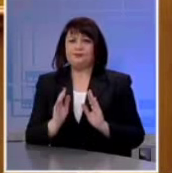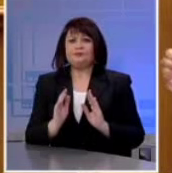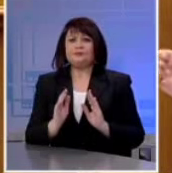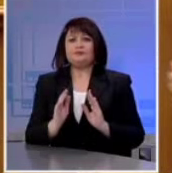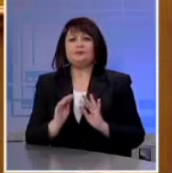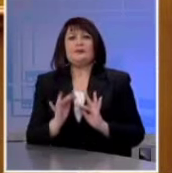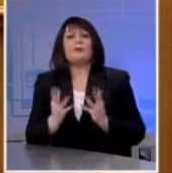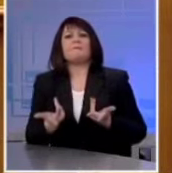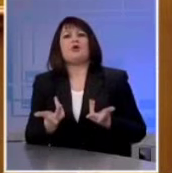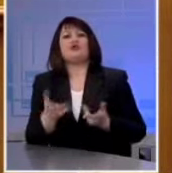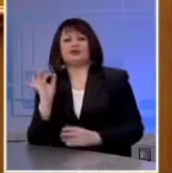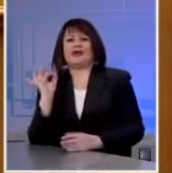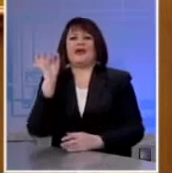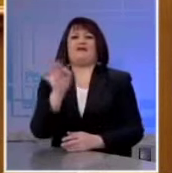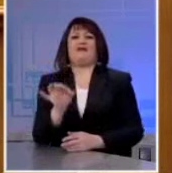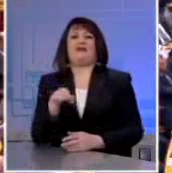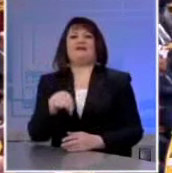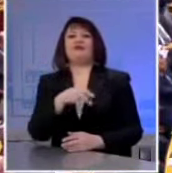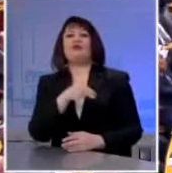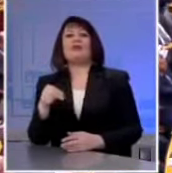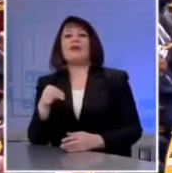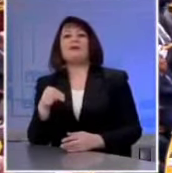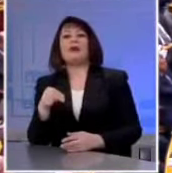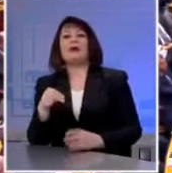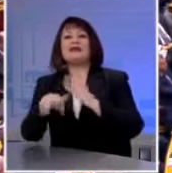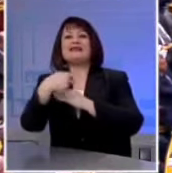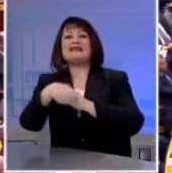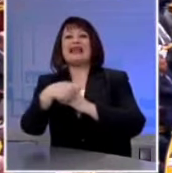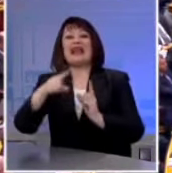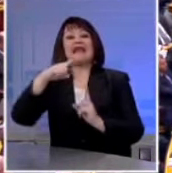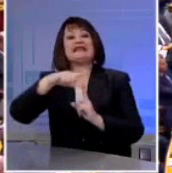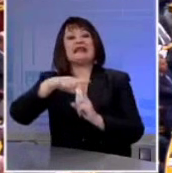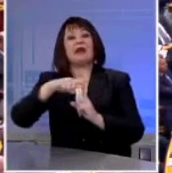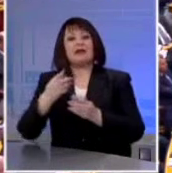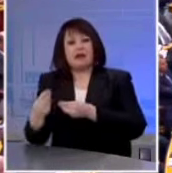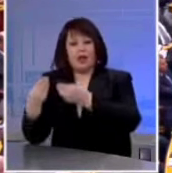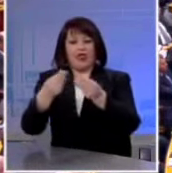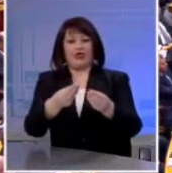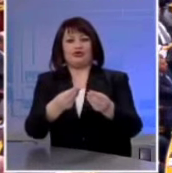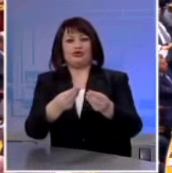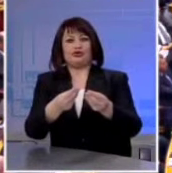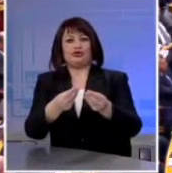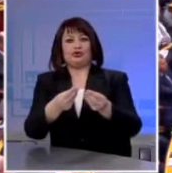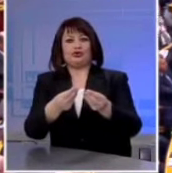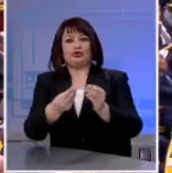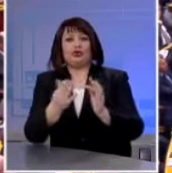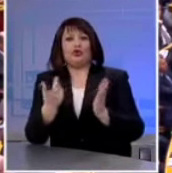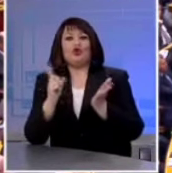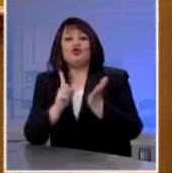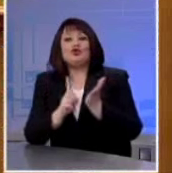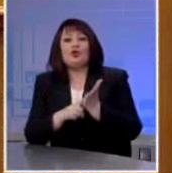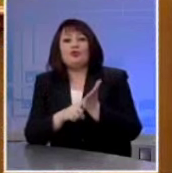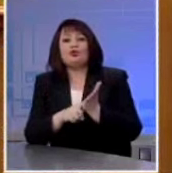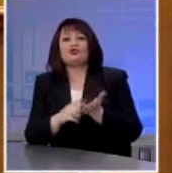Πώς αλήθεια έφτασε η υπόθεση αυτή στην εισαγγελέα Τσατάνη? Με ποια δικονομική